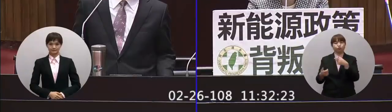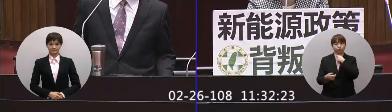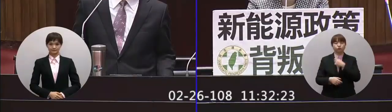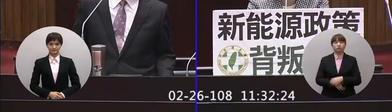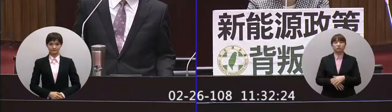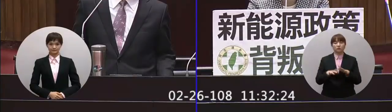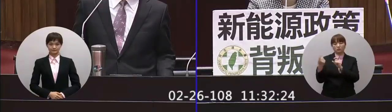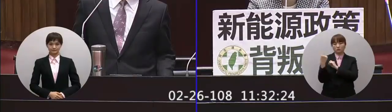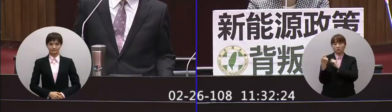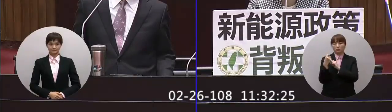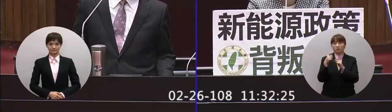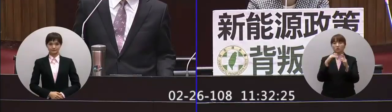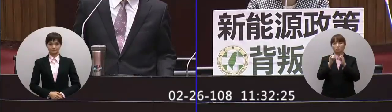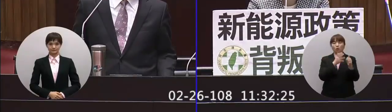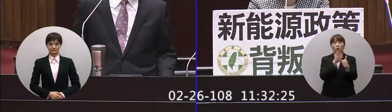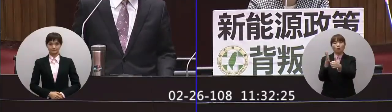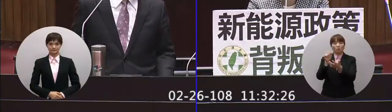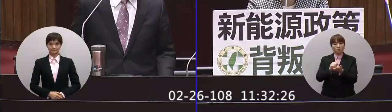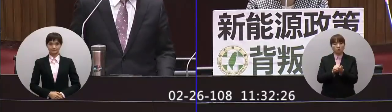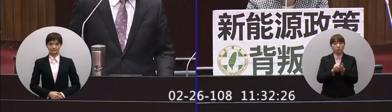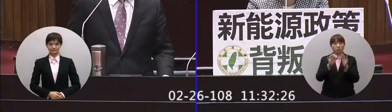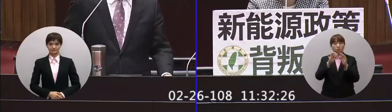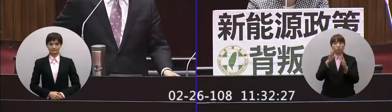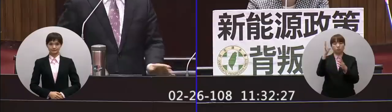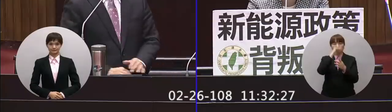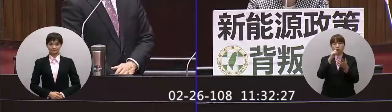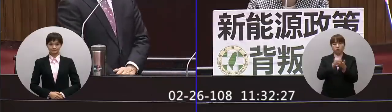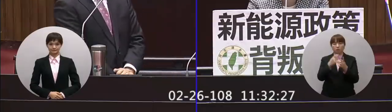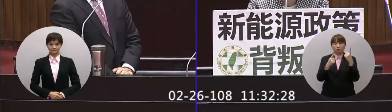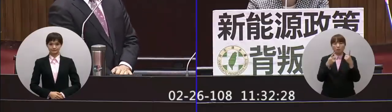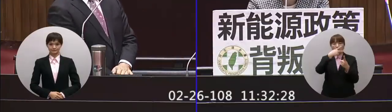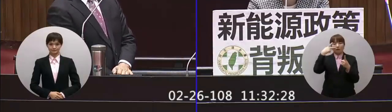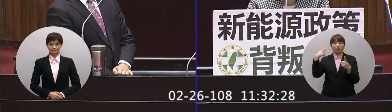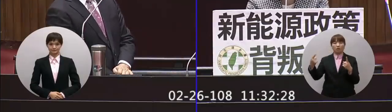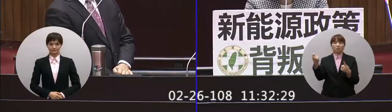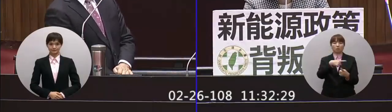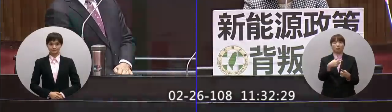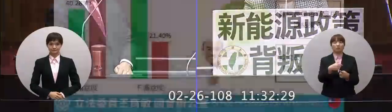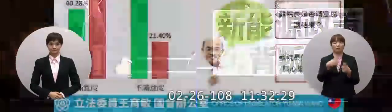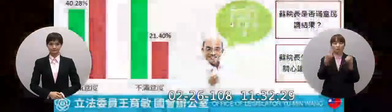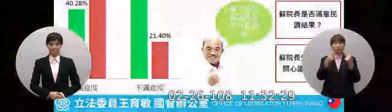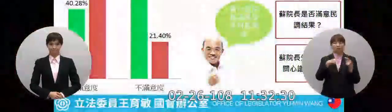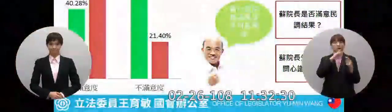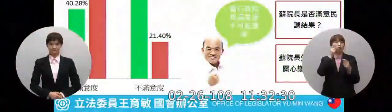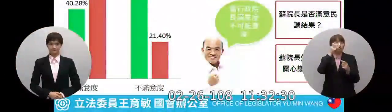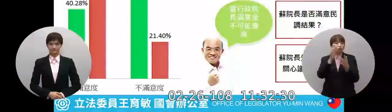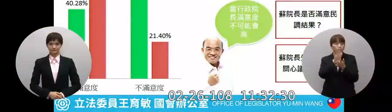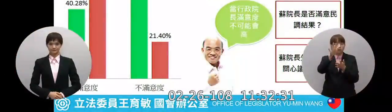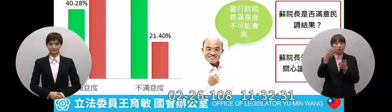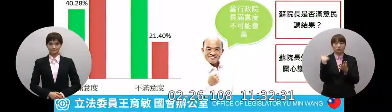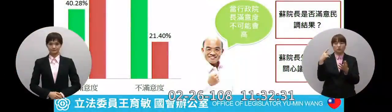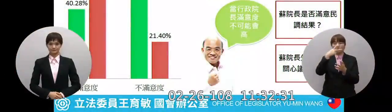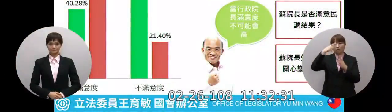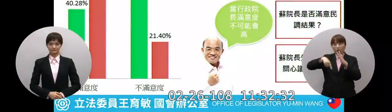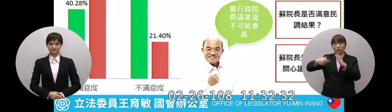们来看一下最近做的这个民调，您的民调其实还不如赖清德院长。同样是一个月之后，当时